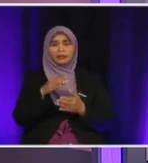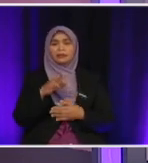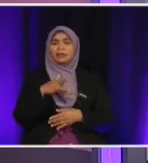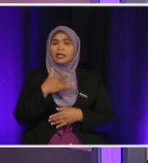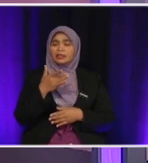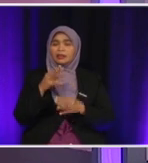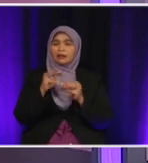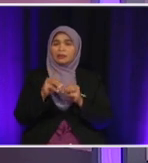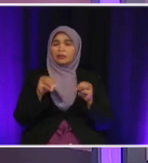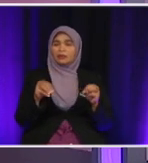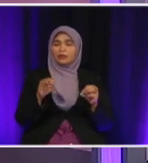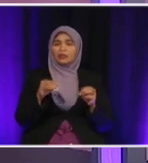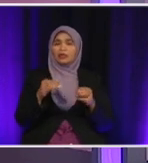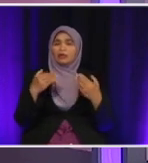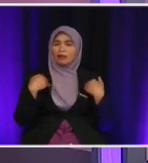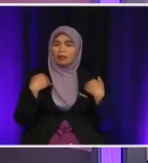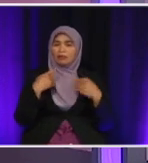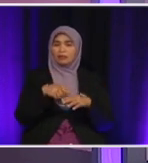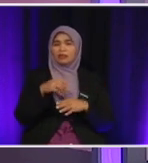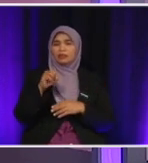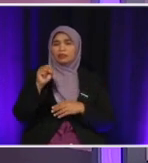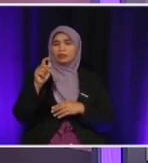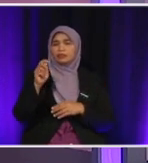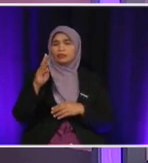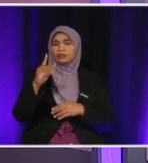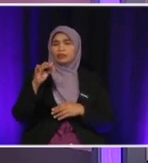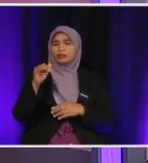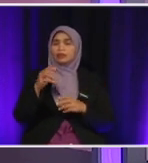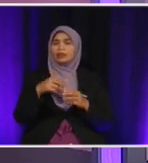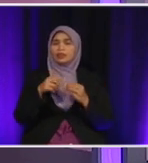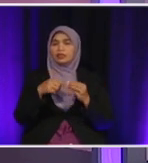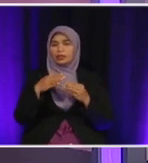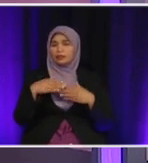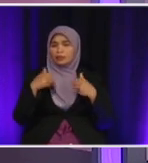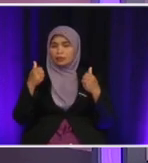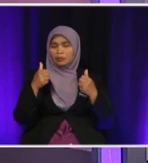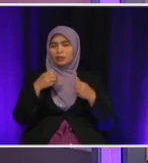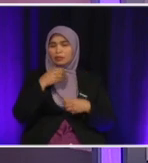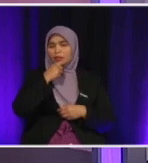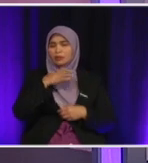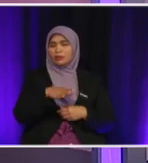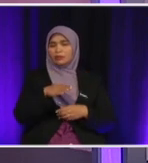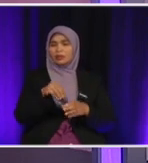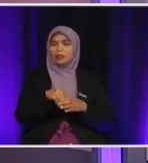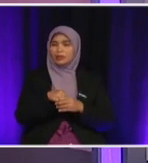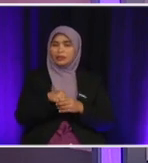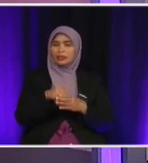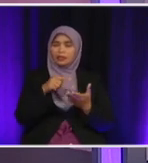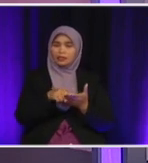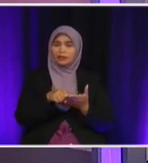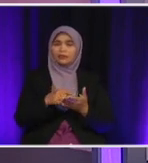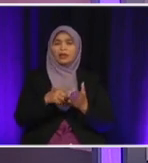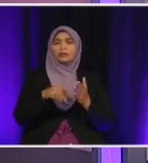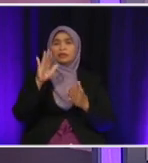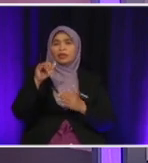murid-murid kita yang berada di studio tentang kehebatan Rasulullah dalam aspek politik ini apakah yang boleh kita